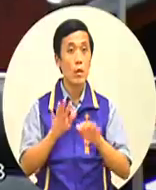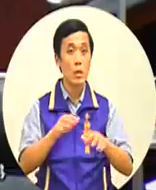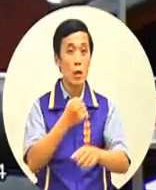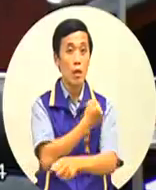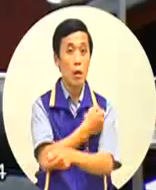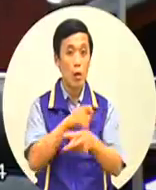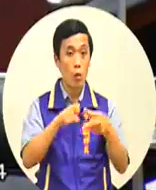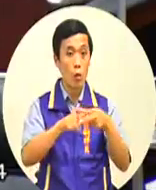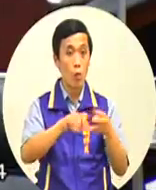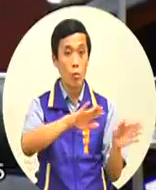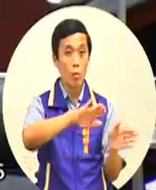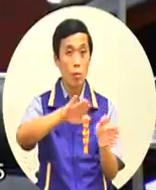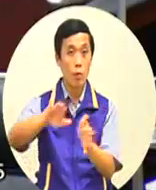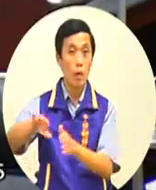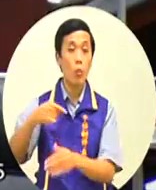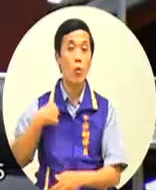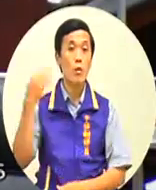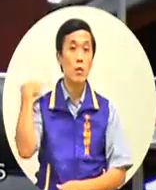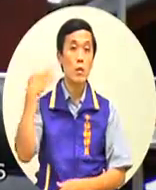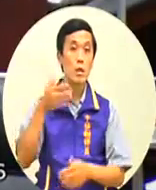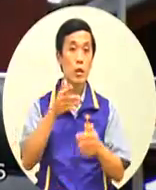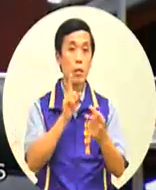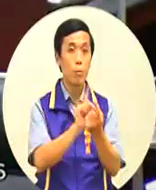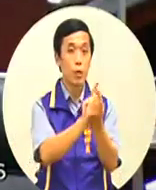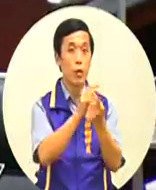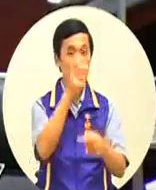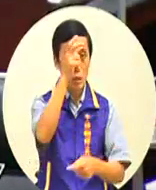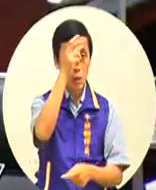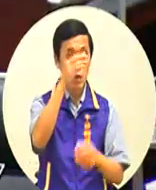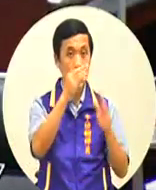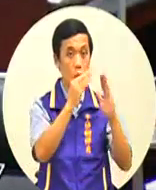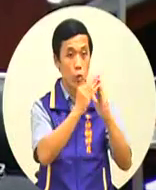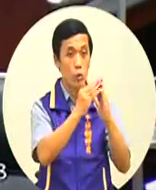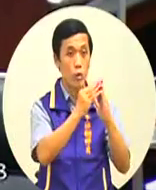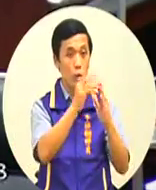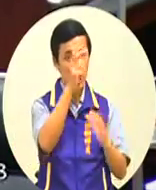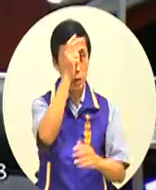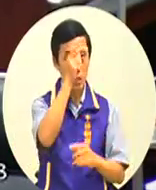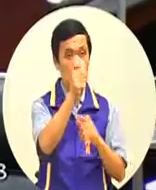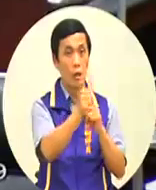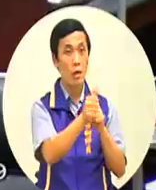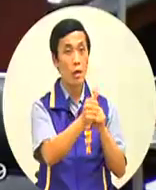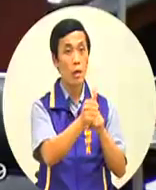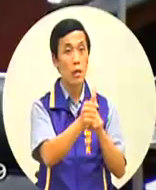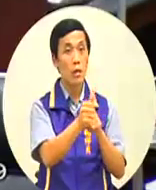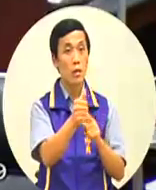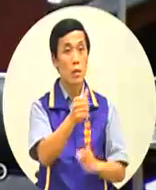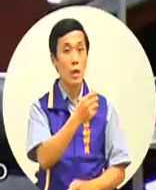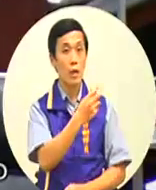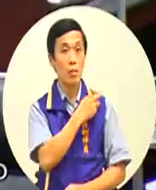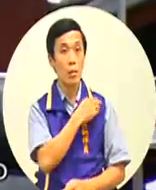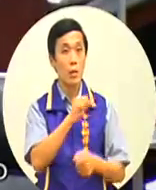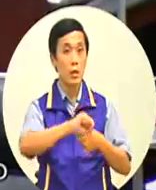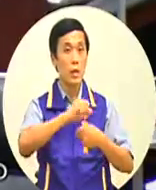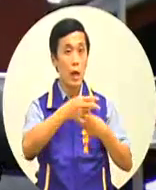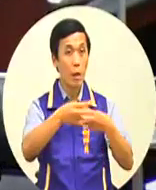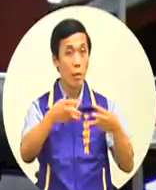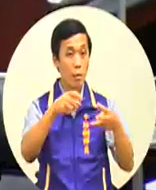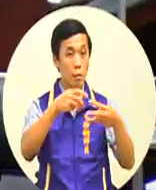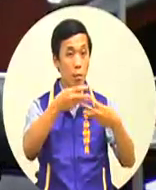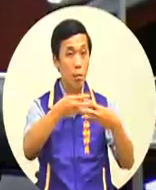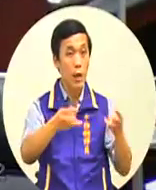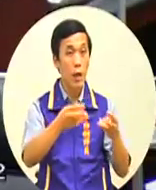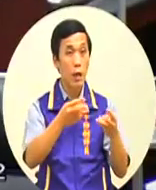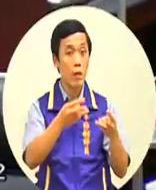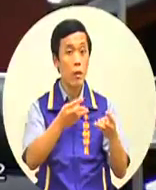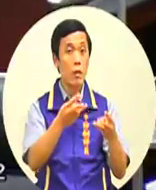啦，我迄工拄着按警察局的警员啦，伊调来勤的无加班费，他就扛不咧咧，讲我嘛要